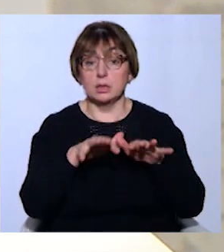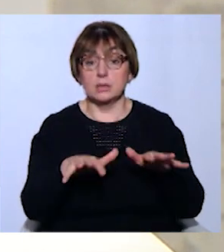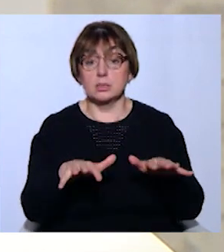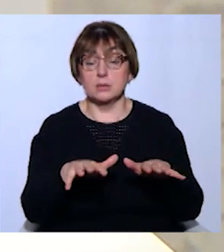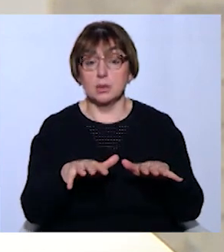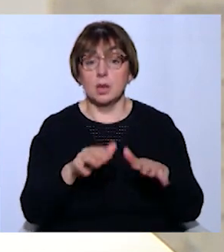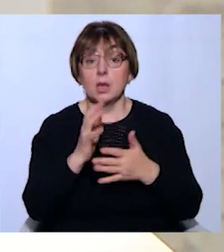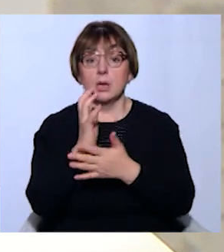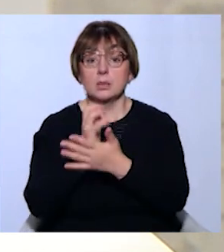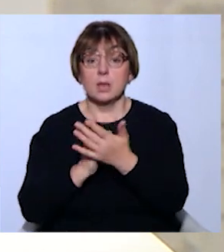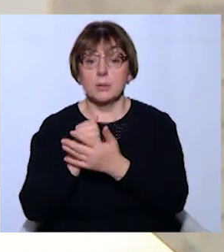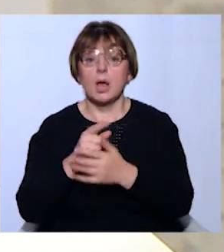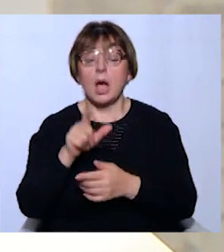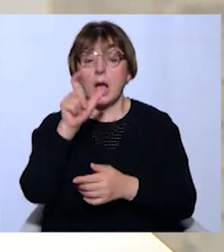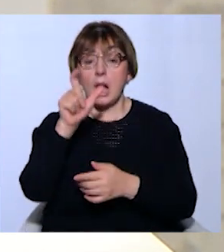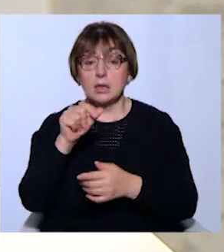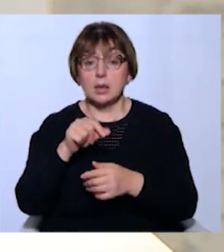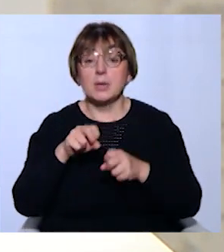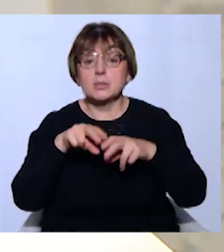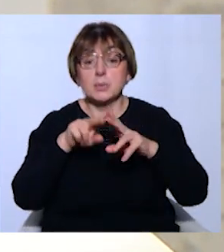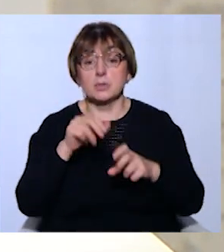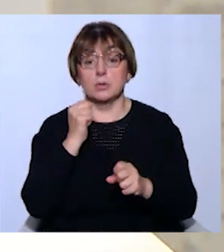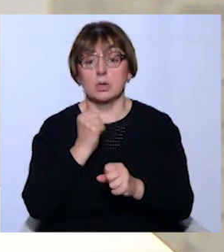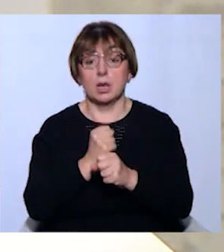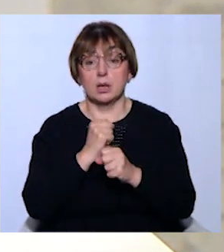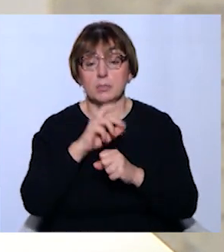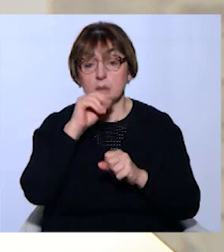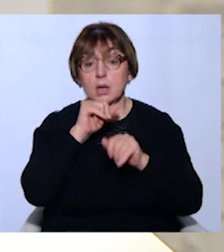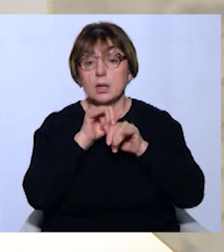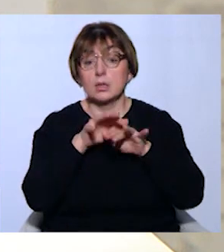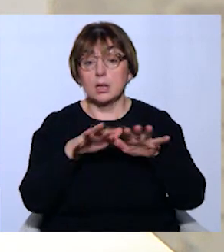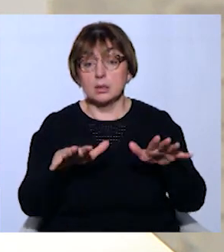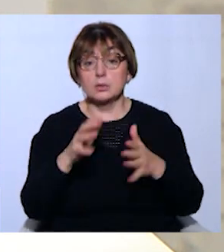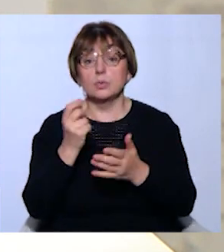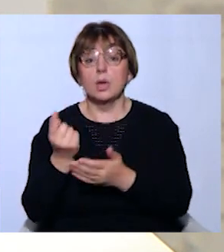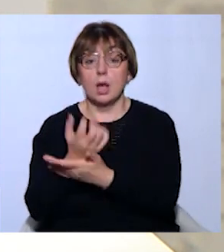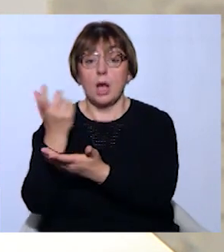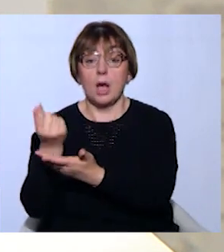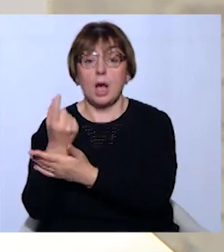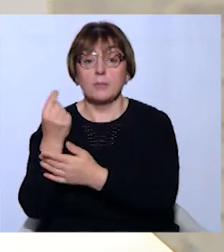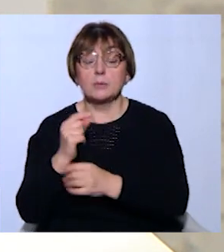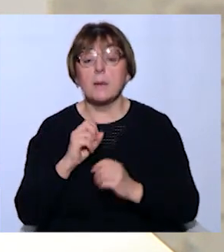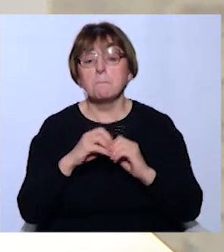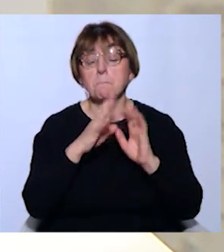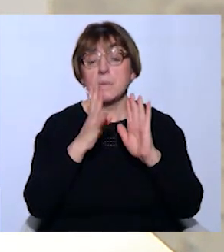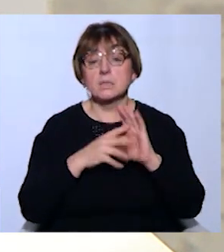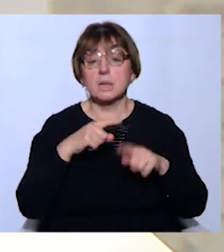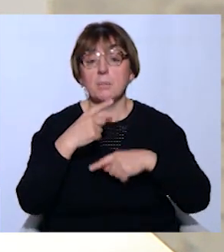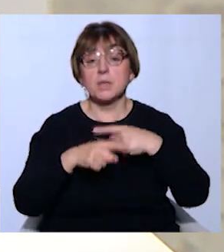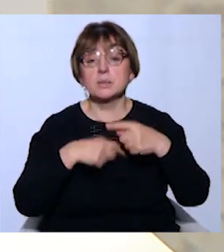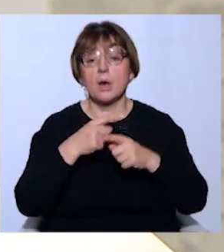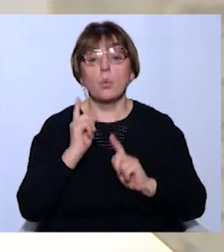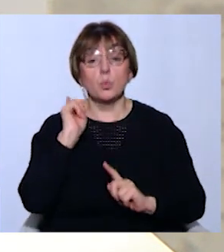რადიაციის წყაროები, ანუ ადამიანის ჩარევით რადიაციური წყაროები აღმოაჩინეს მე-19